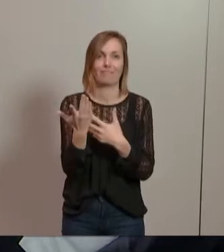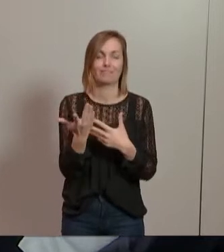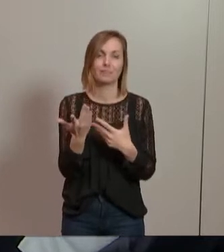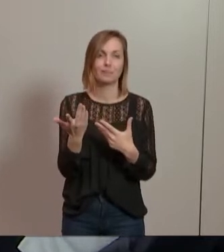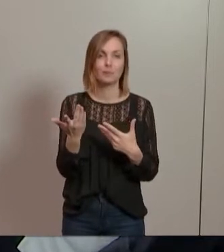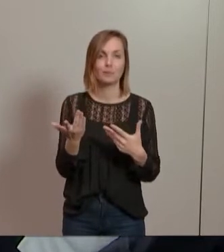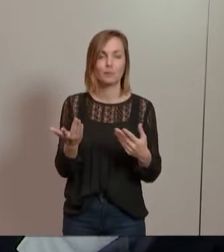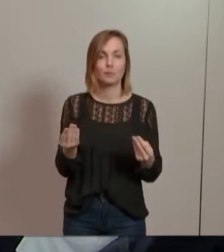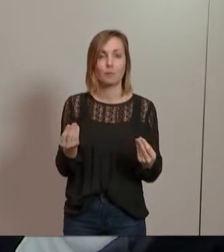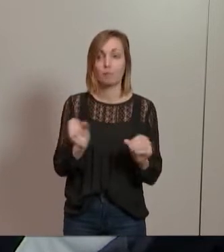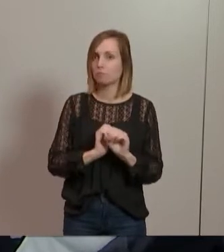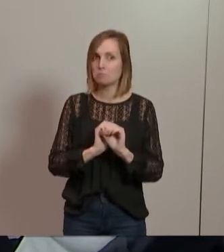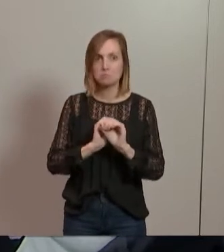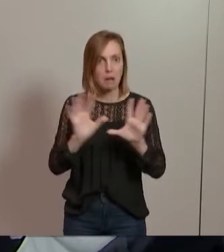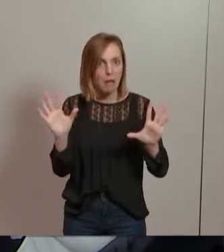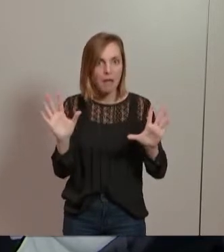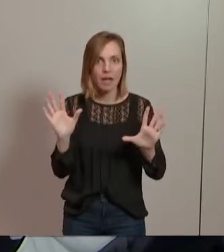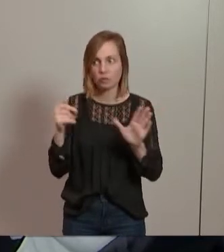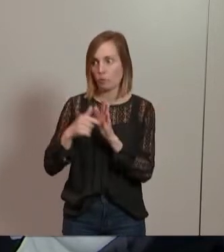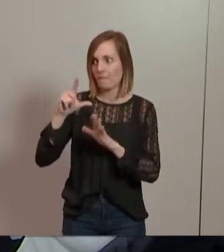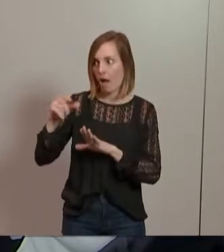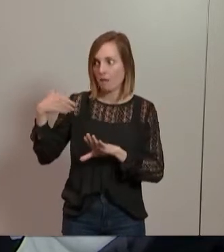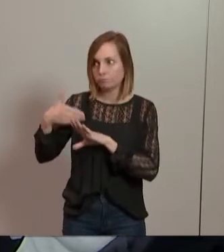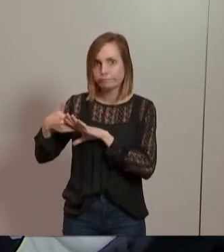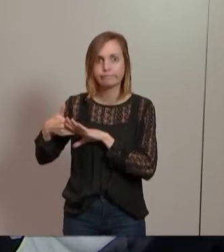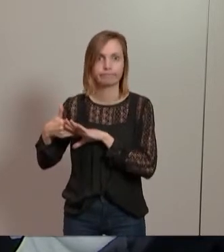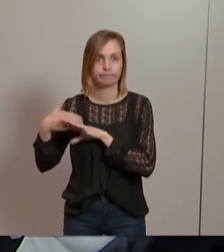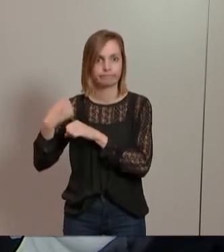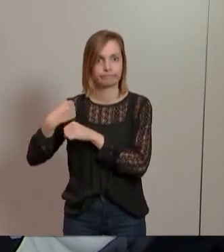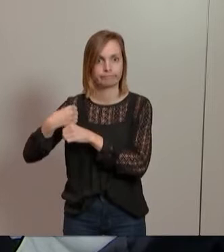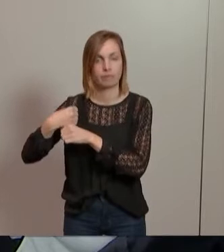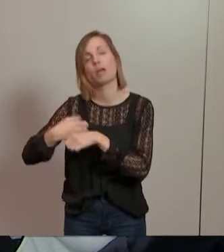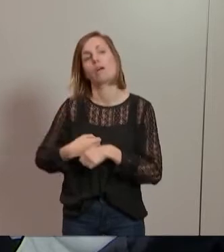effectivement claire des travaux de 2020. Alors, évidemment, on peut regretter le